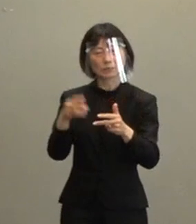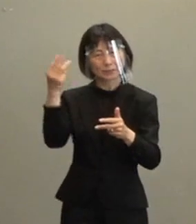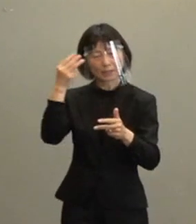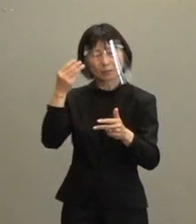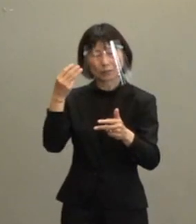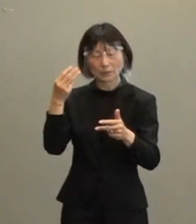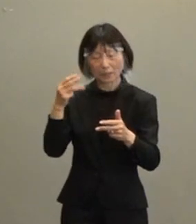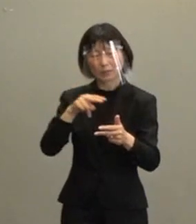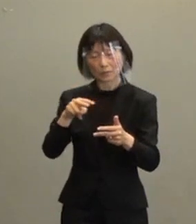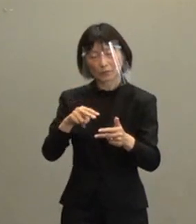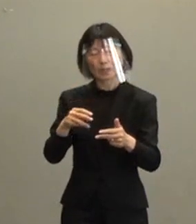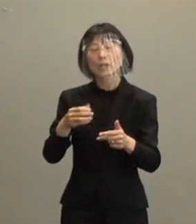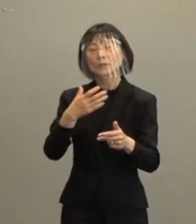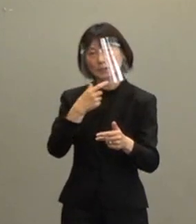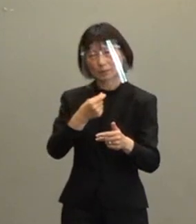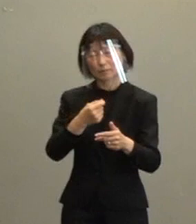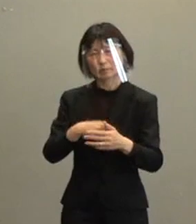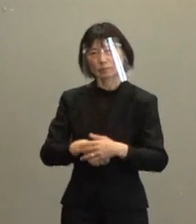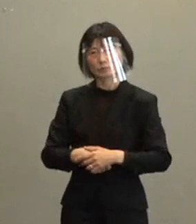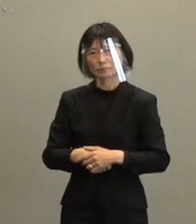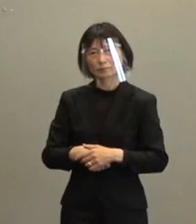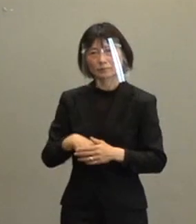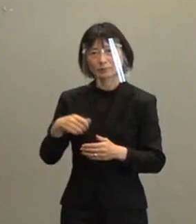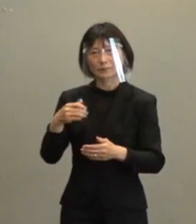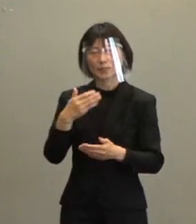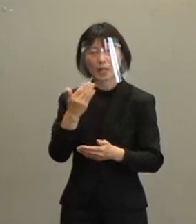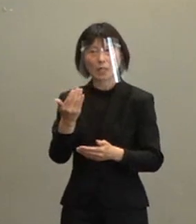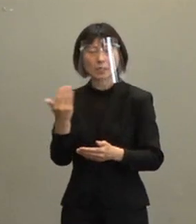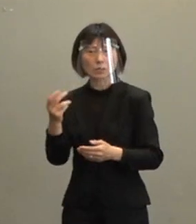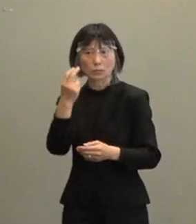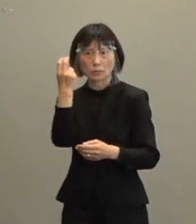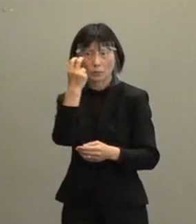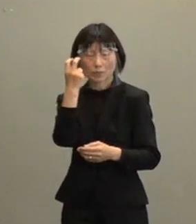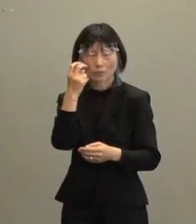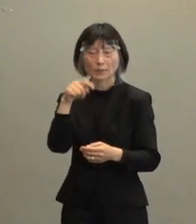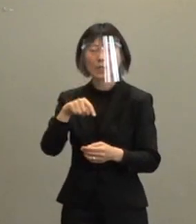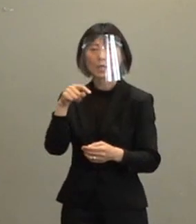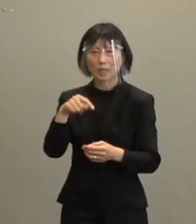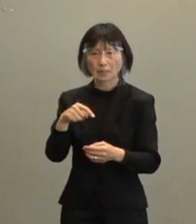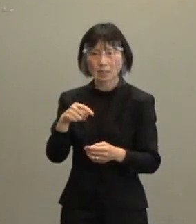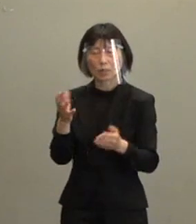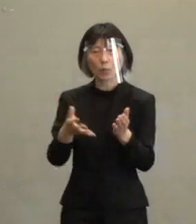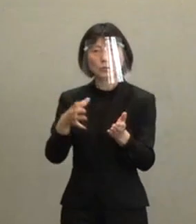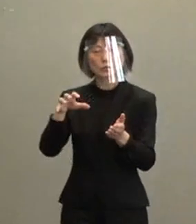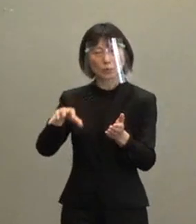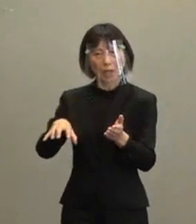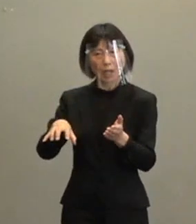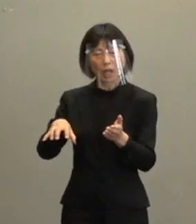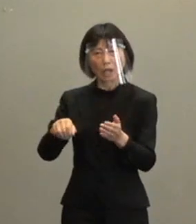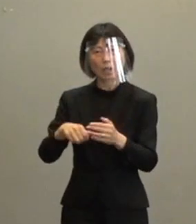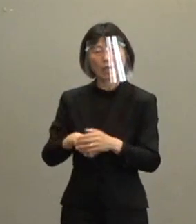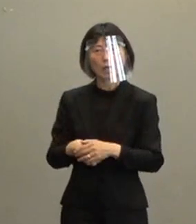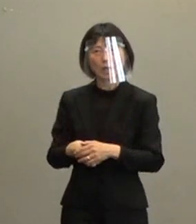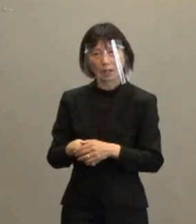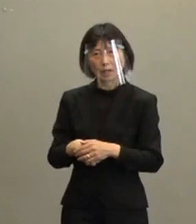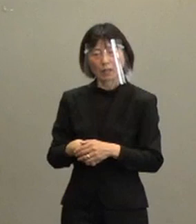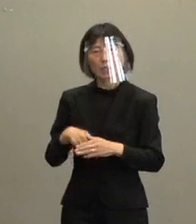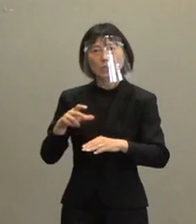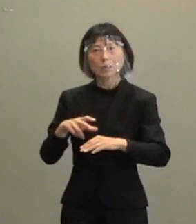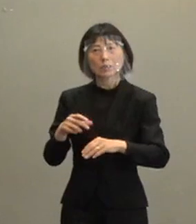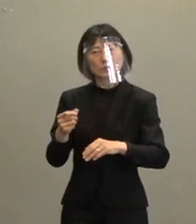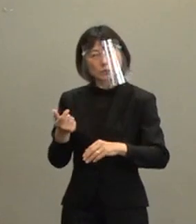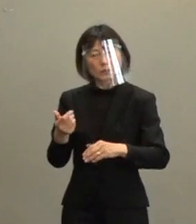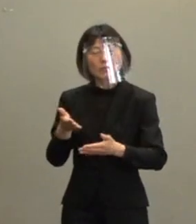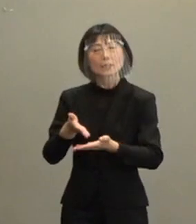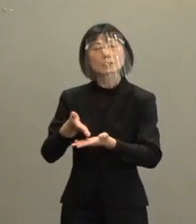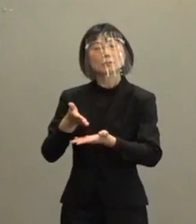ふうに思います。そのアンケート調査の中ではですね、例えば保育所が、少し申